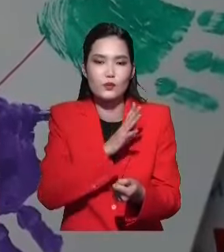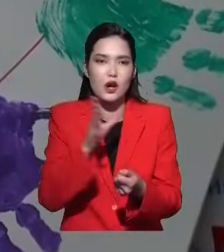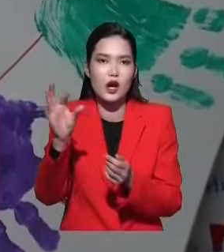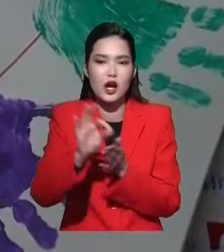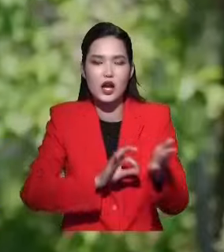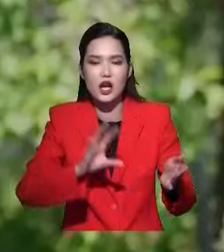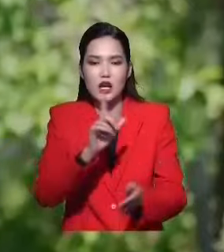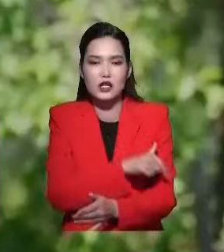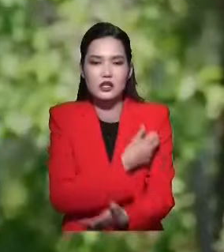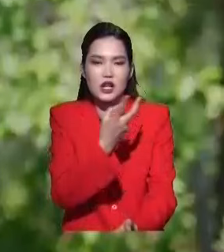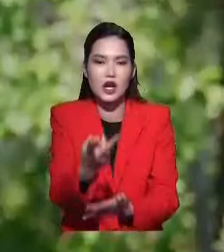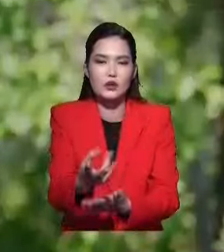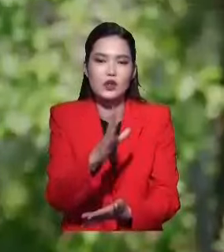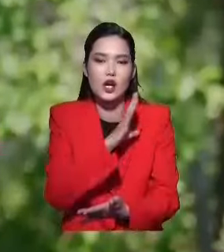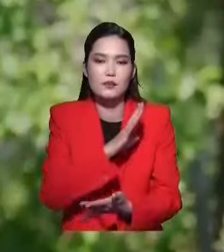ауруханаға жеткізді.